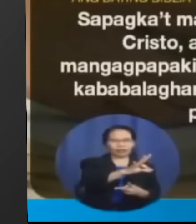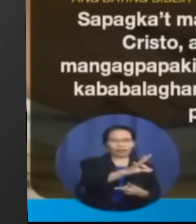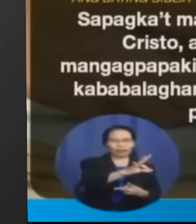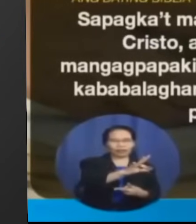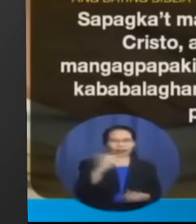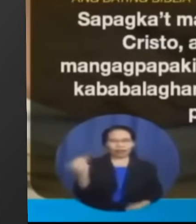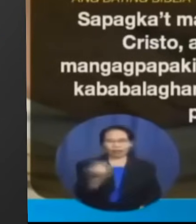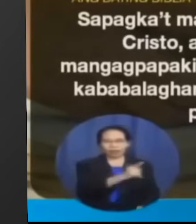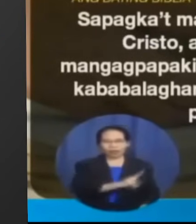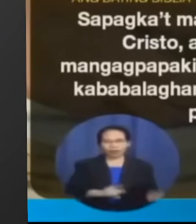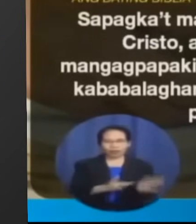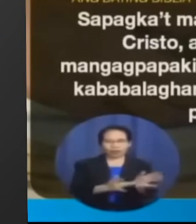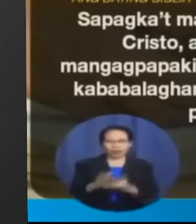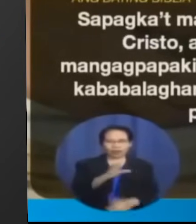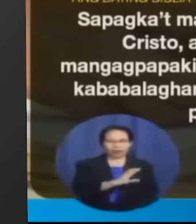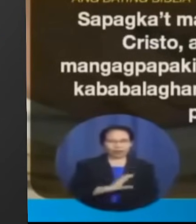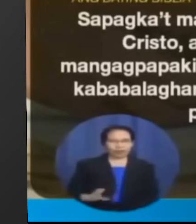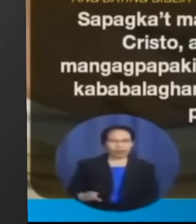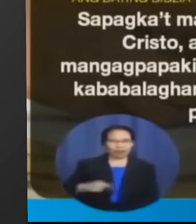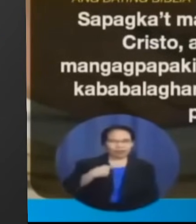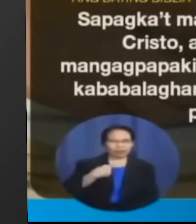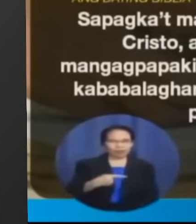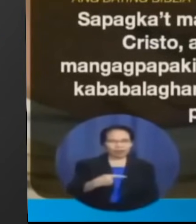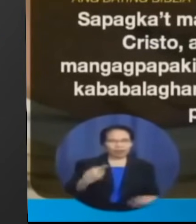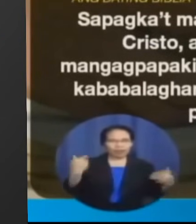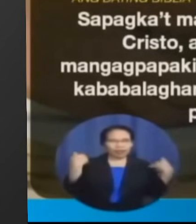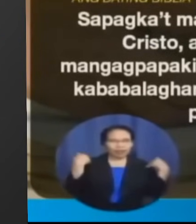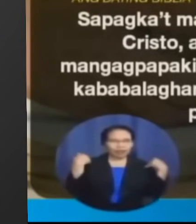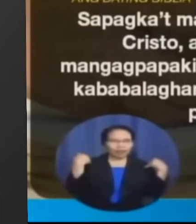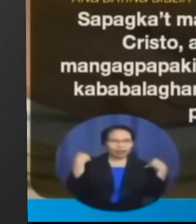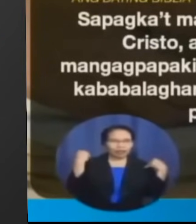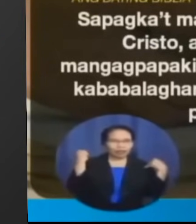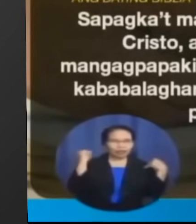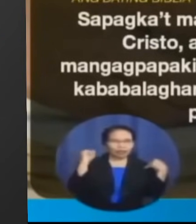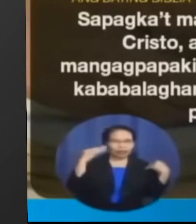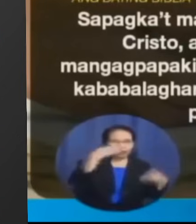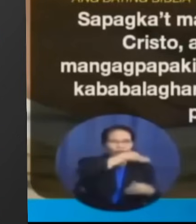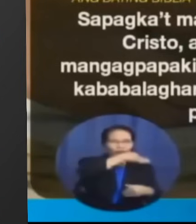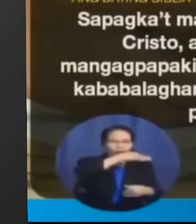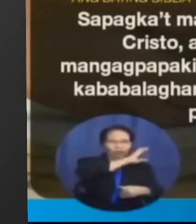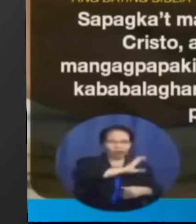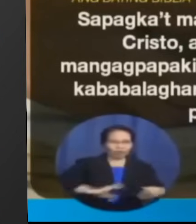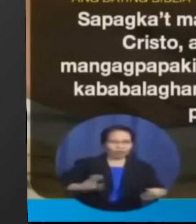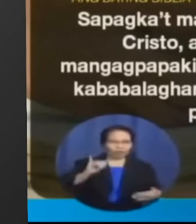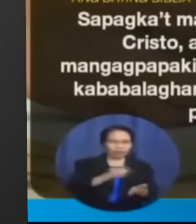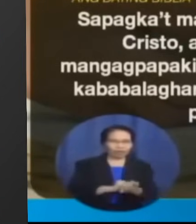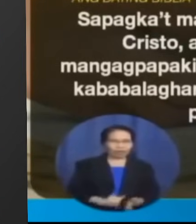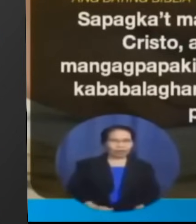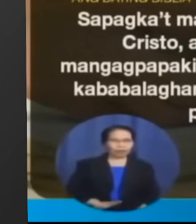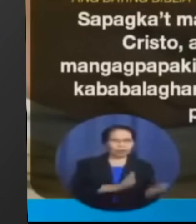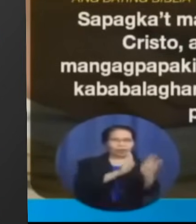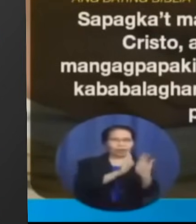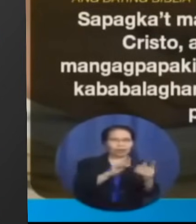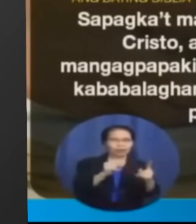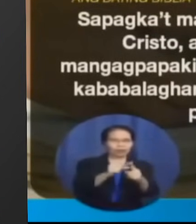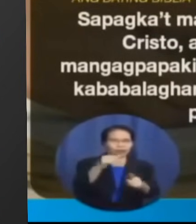Sabi ng ating Panginoong Hesus, merong magsisilitaw mga bulaang Kristo. Alam mo, kapatid, ano,